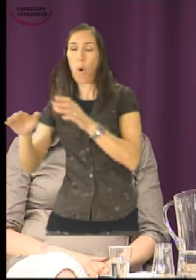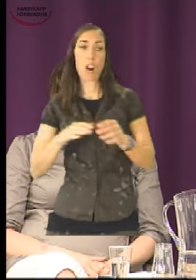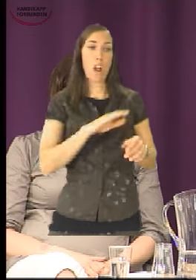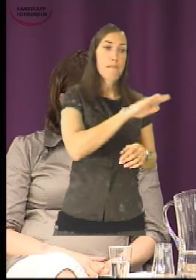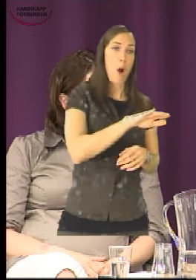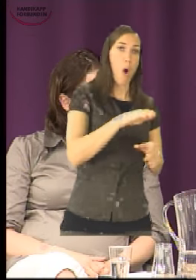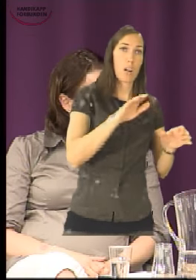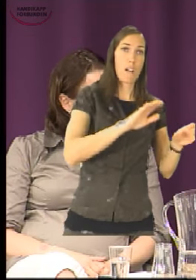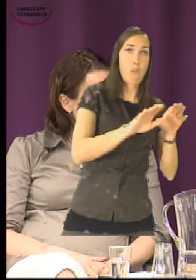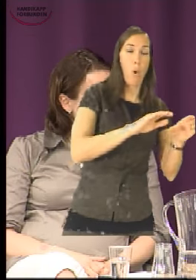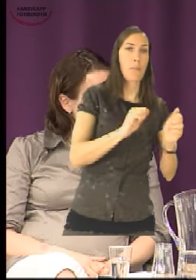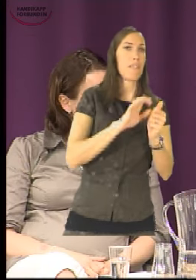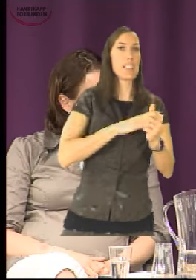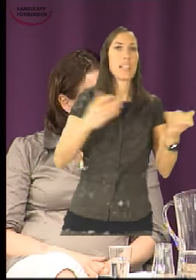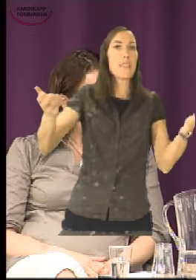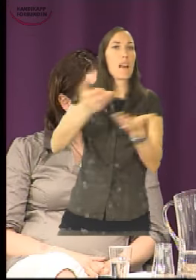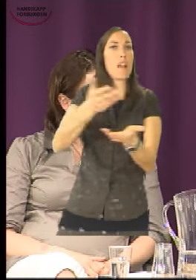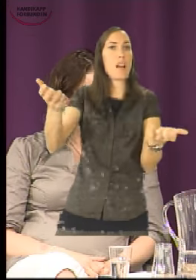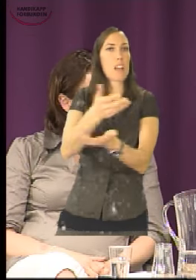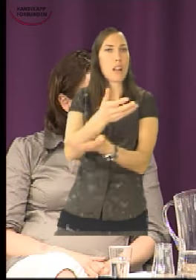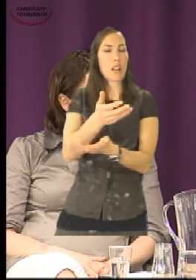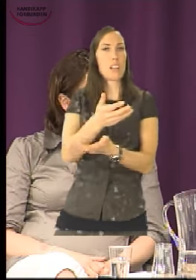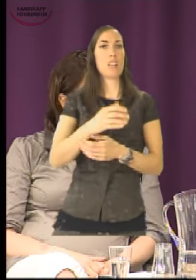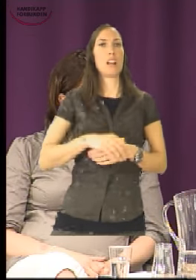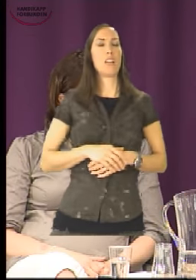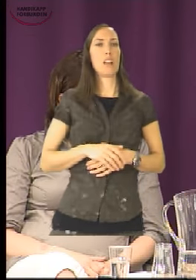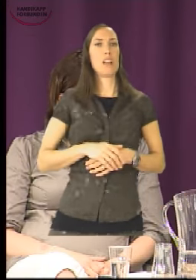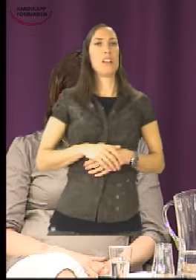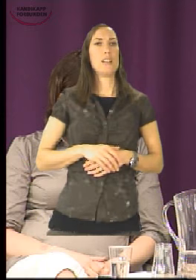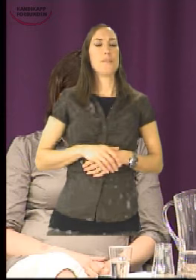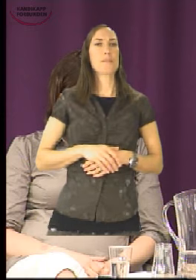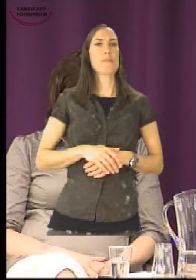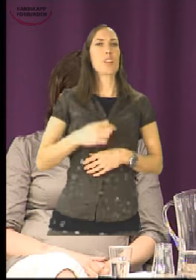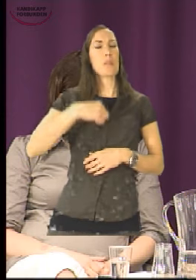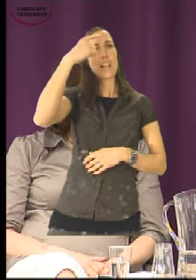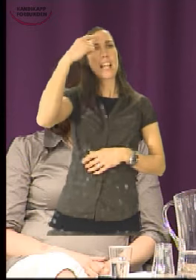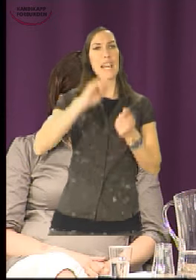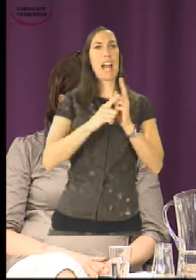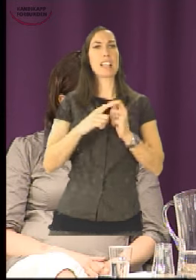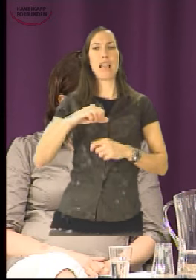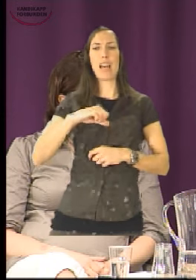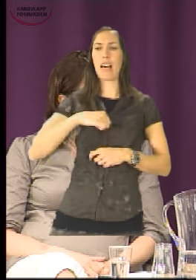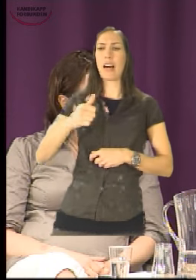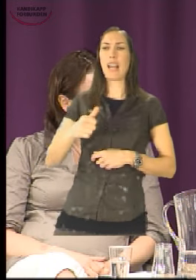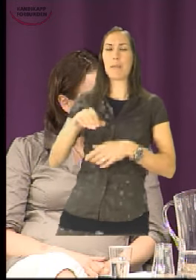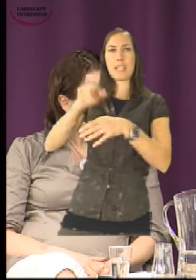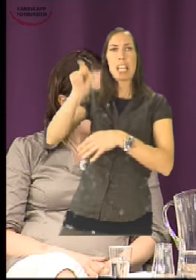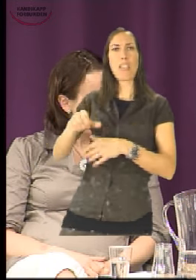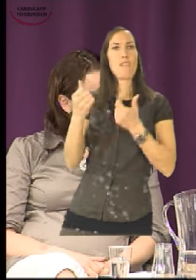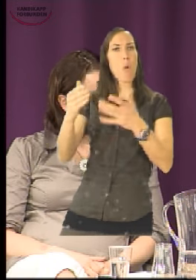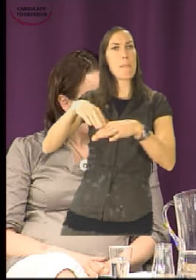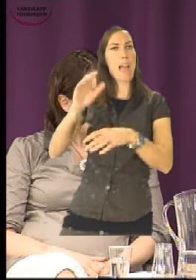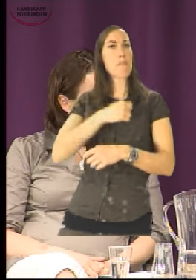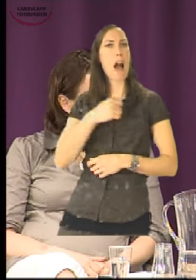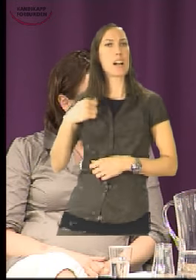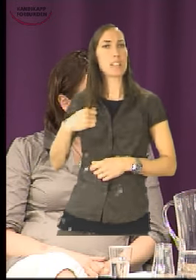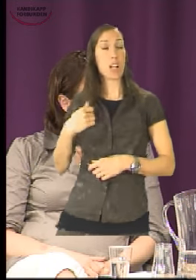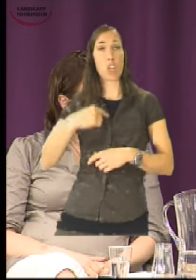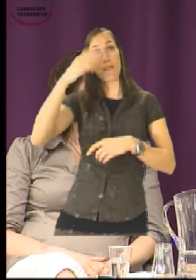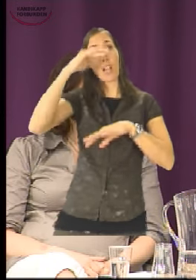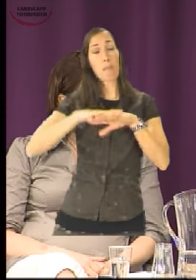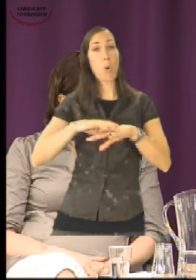också styra vården på processer. Men sen tänker jag också, skulle vi kunna ge den enskilda patienten mer makt? Vi har funderat på att man borde ha